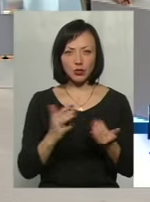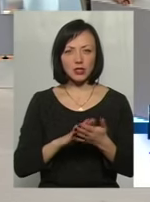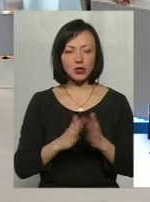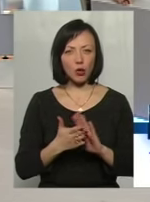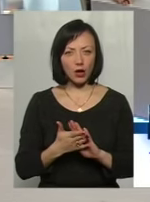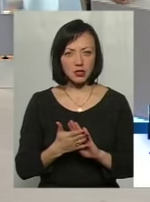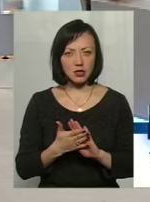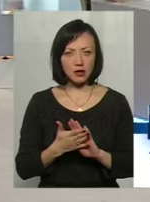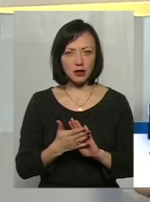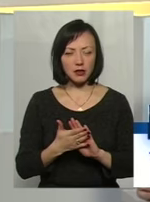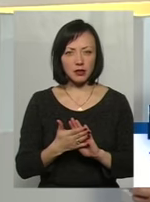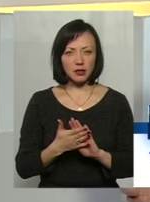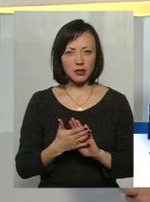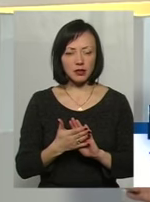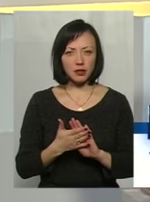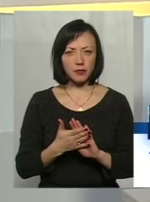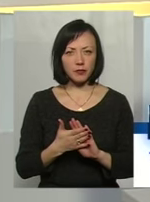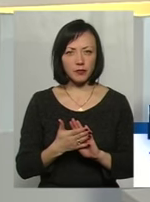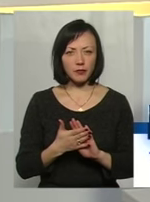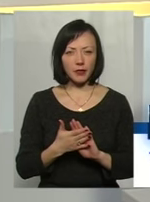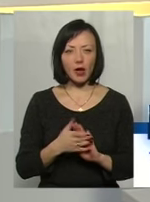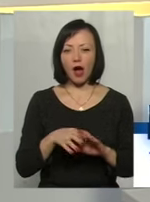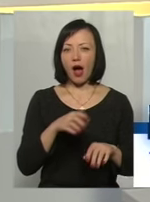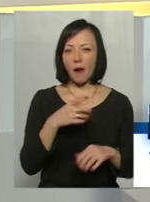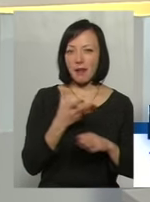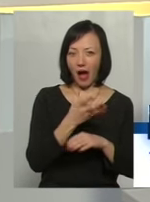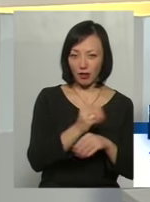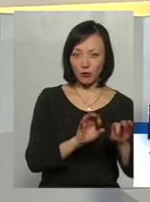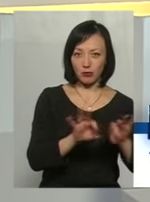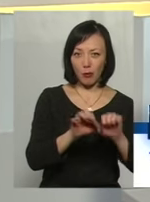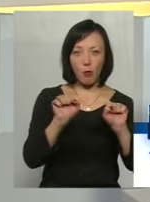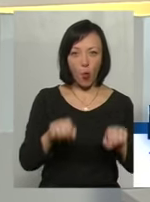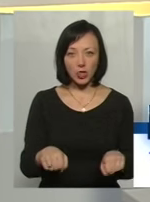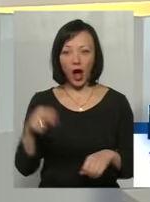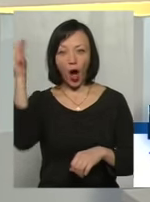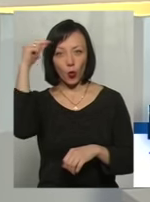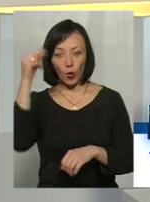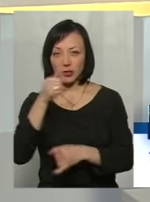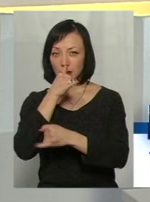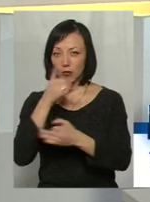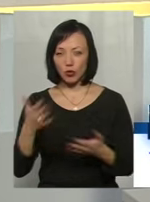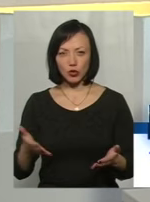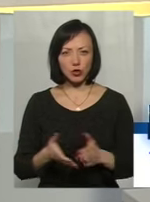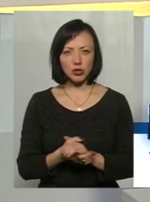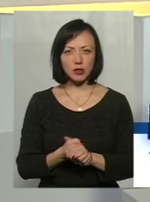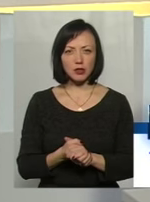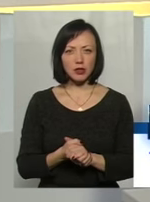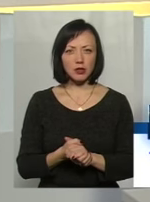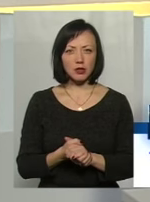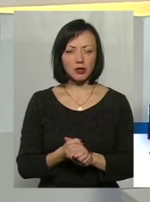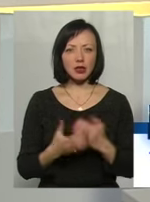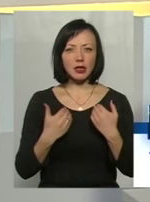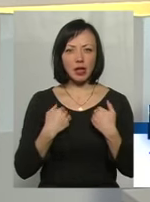ситуація. І вже не може там пояснити, а на уроці не може. Мені, ви знаєте, мені 50 років.